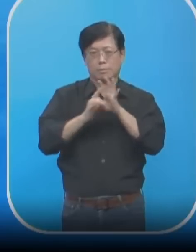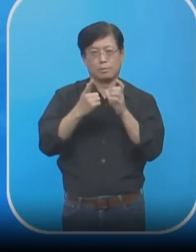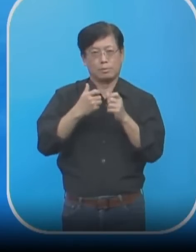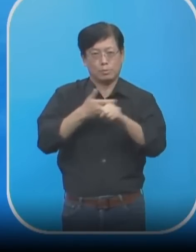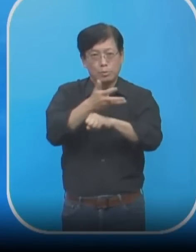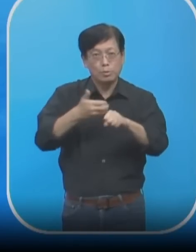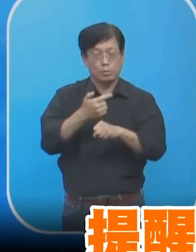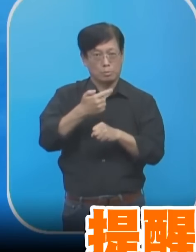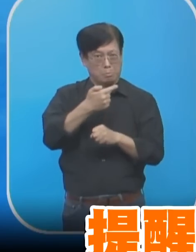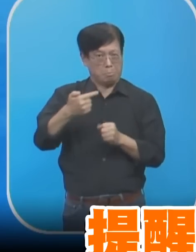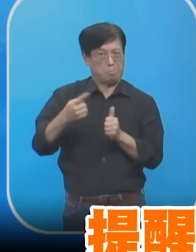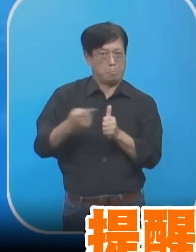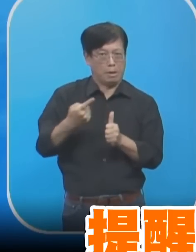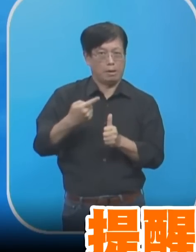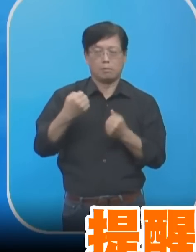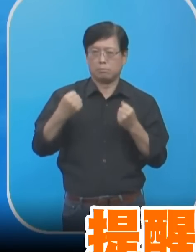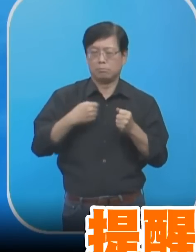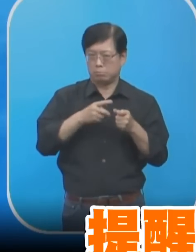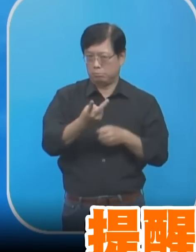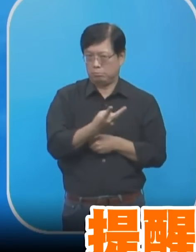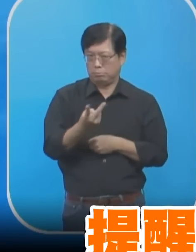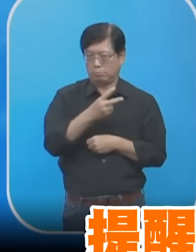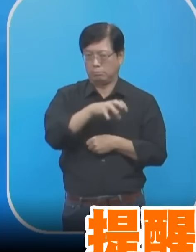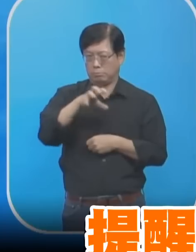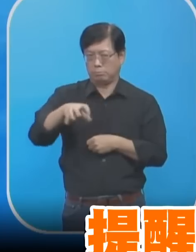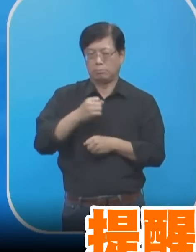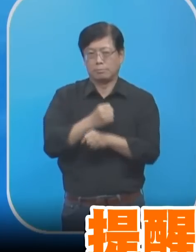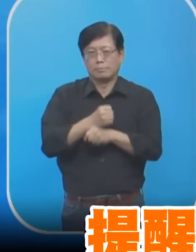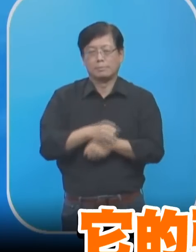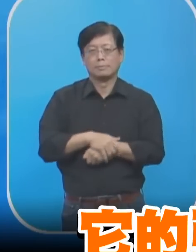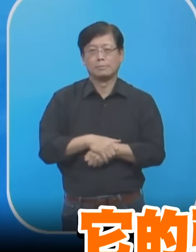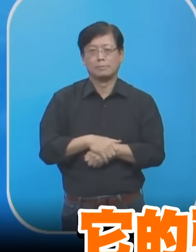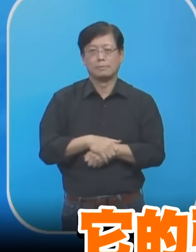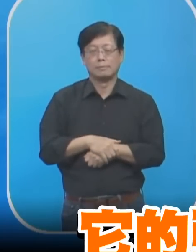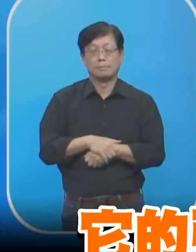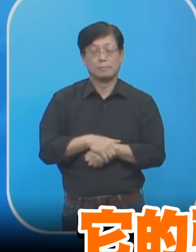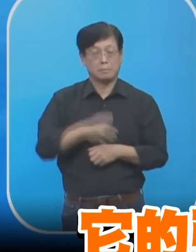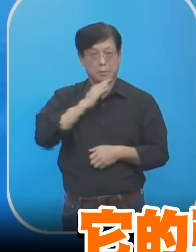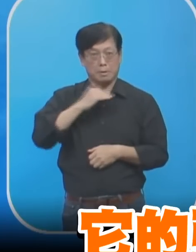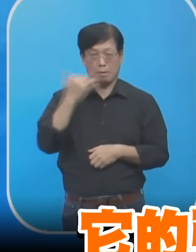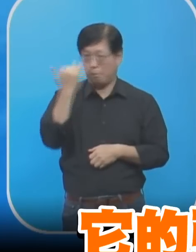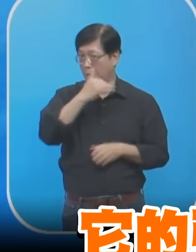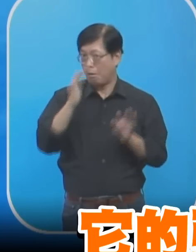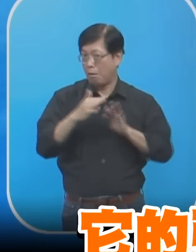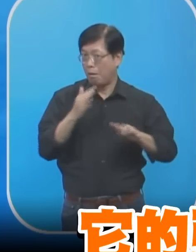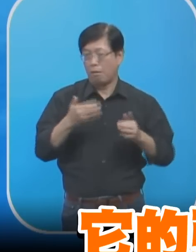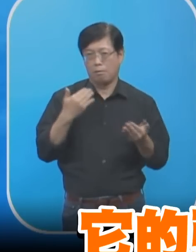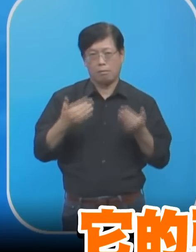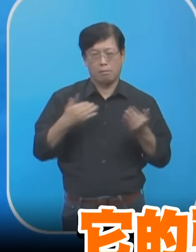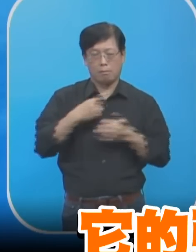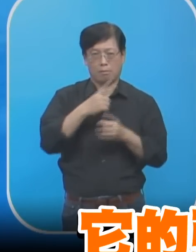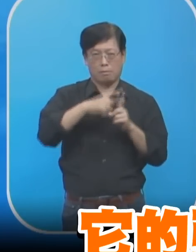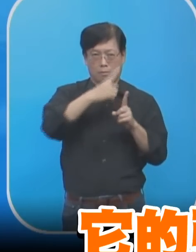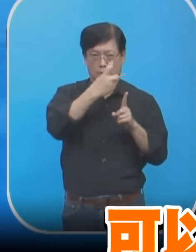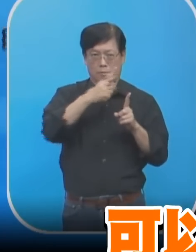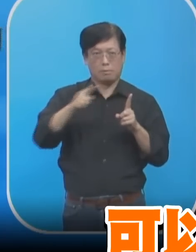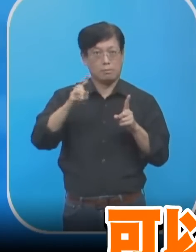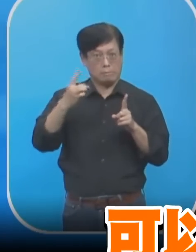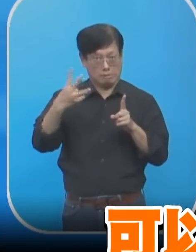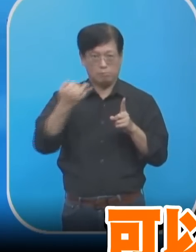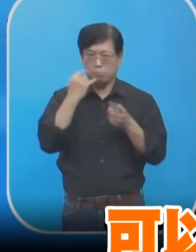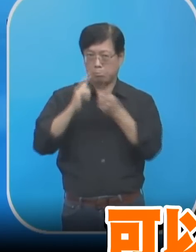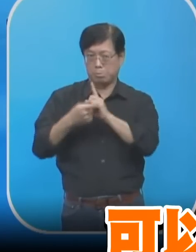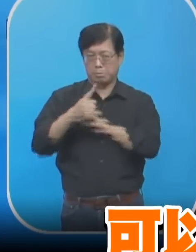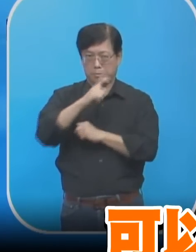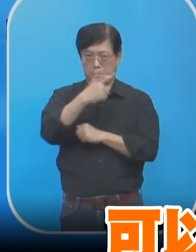首先最强的风势呢，提醒在蓝屿绿岛的这一带，它的强阵风是由阵风的12到13级可以转